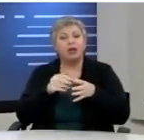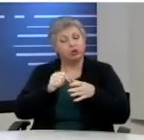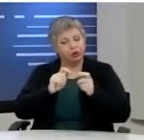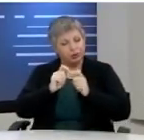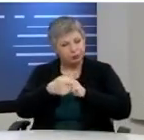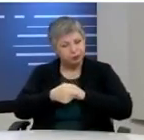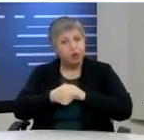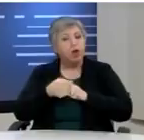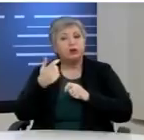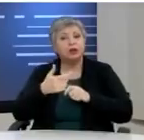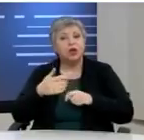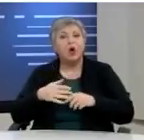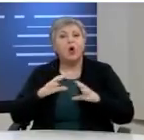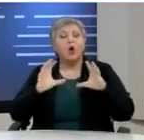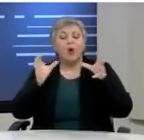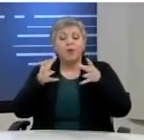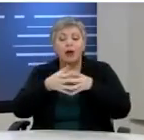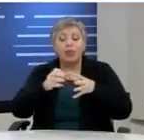Μακεδονίας. Αυτά τα λίγα.